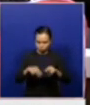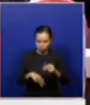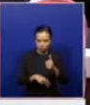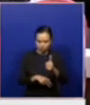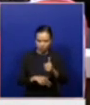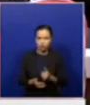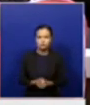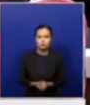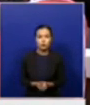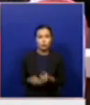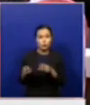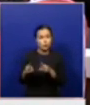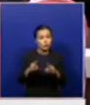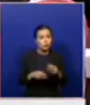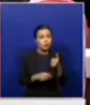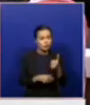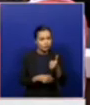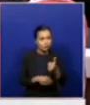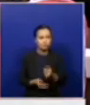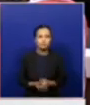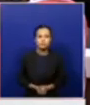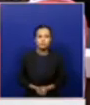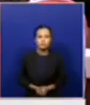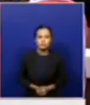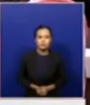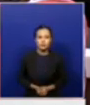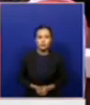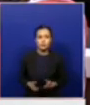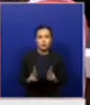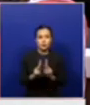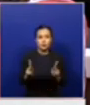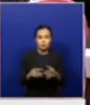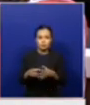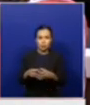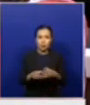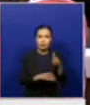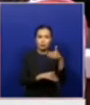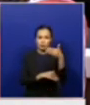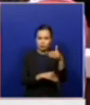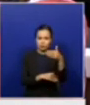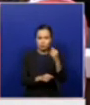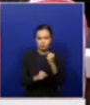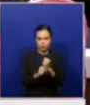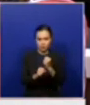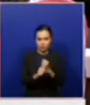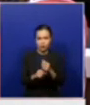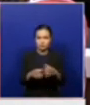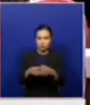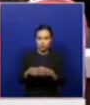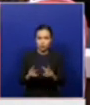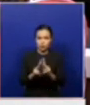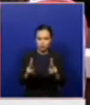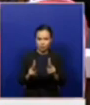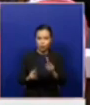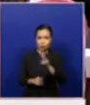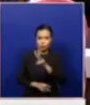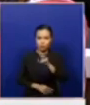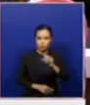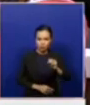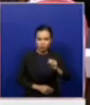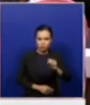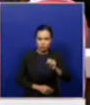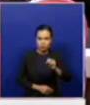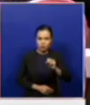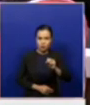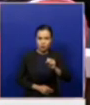และวิธีที่ดีที่สุดก็คือมีคณะกรรมการระดับชาติจากคณะกรรมาธิการวิสามัญจากสภาผู้แทนราษ